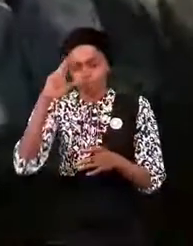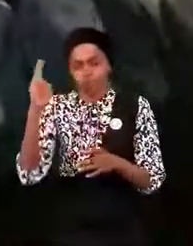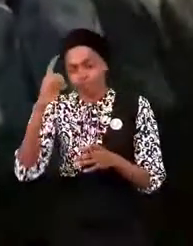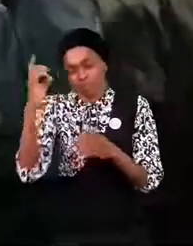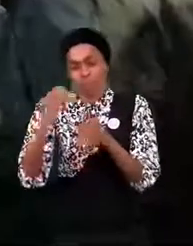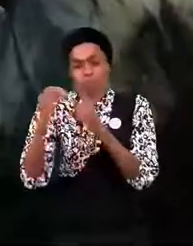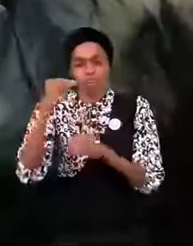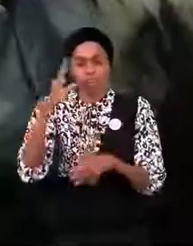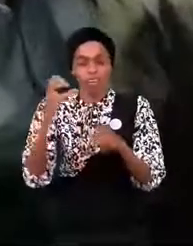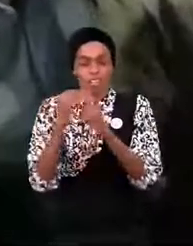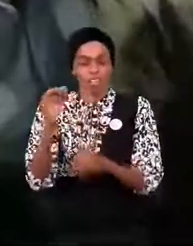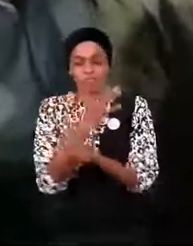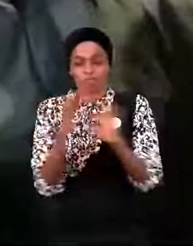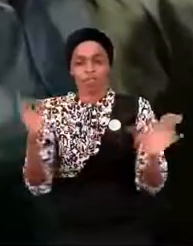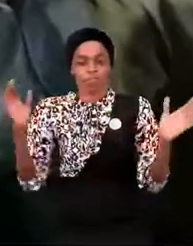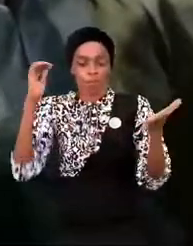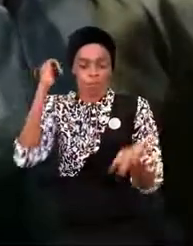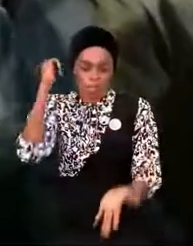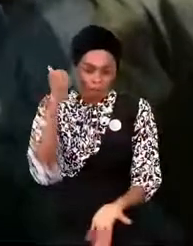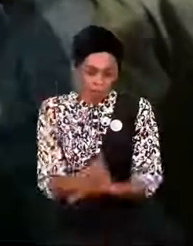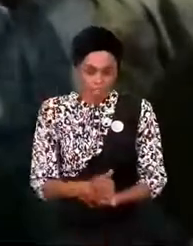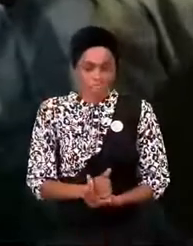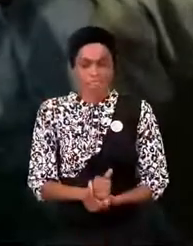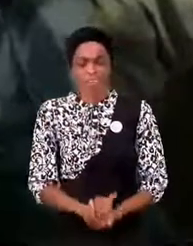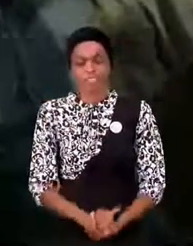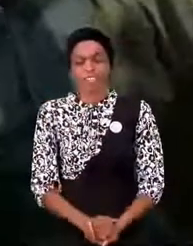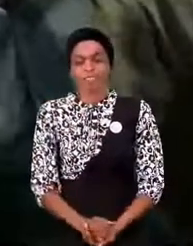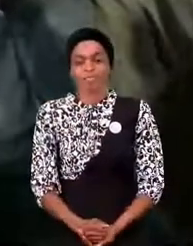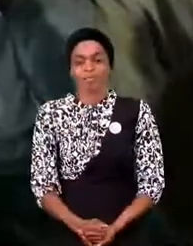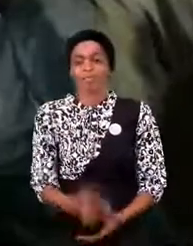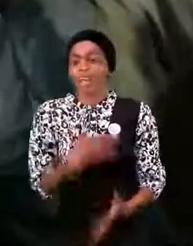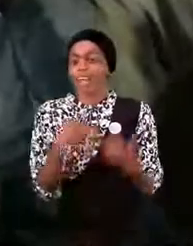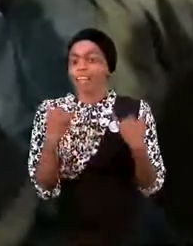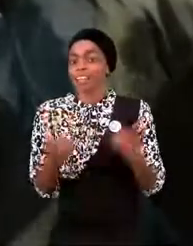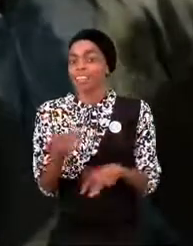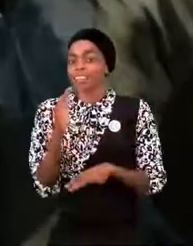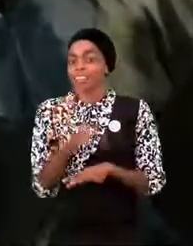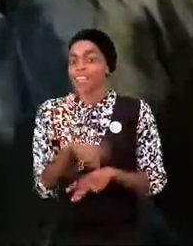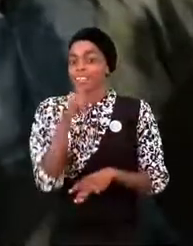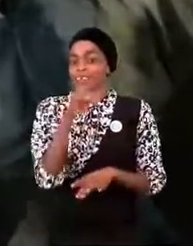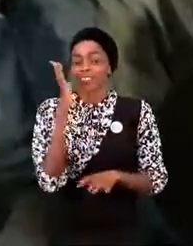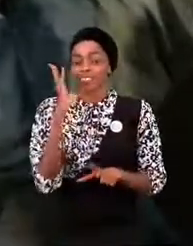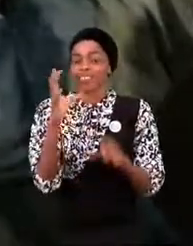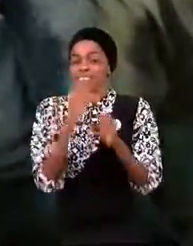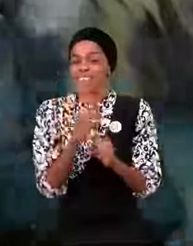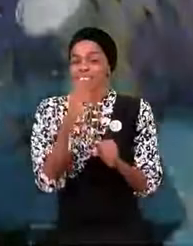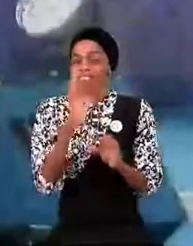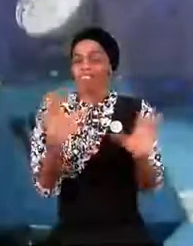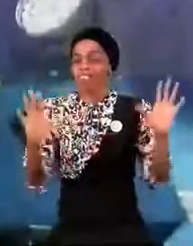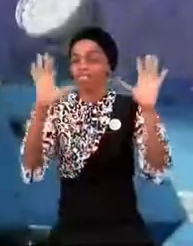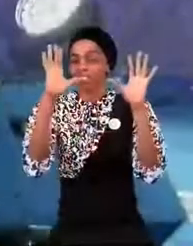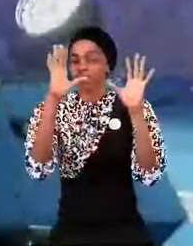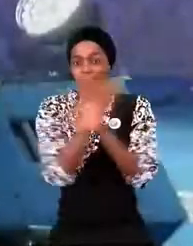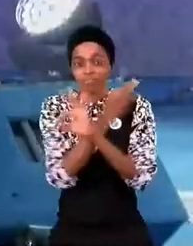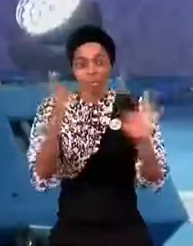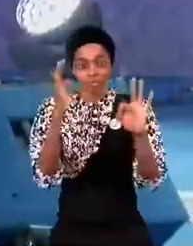Amen. Et ce soir, tu auras ta libération. Il y a une autre sœur. Elle